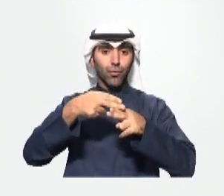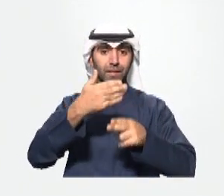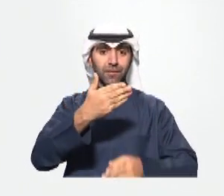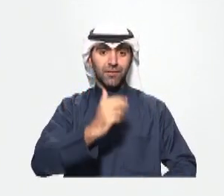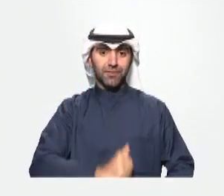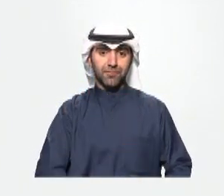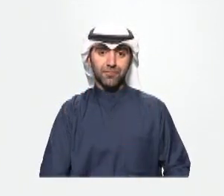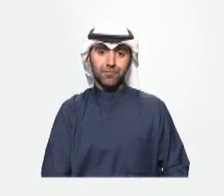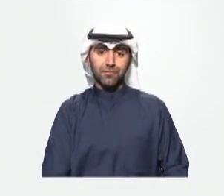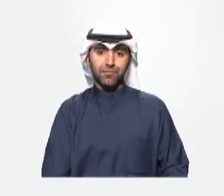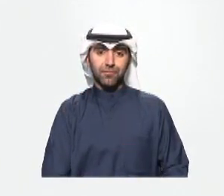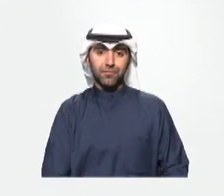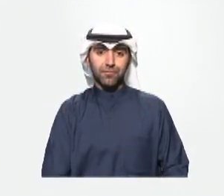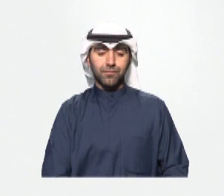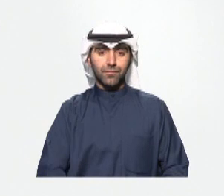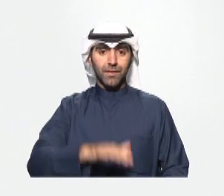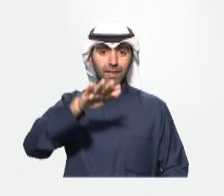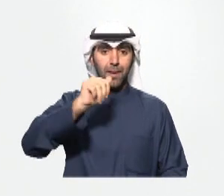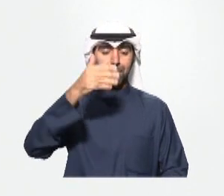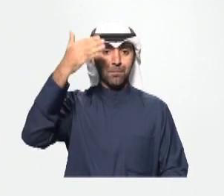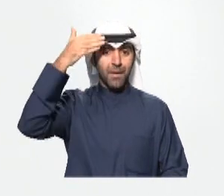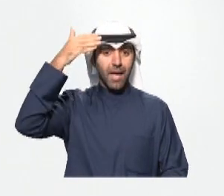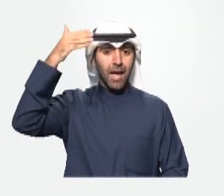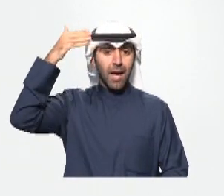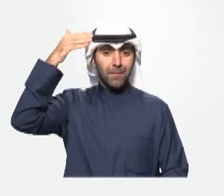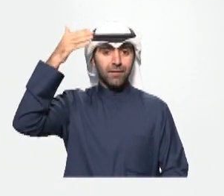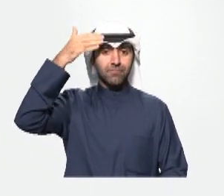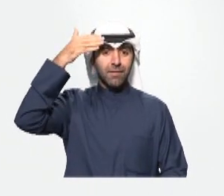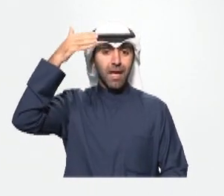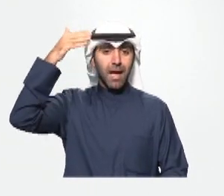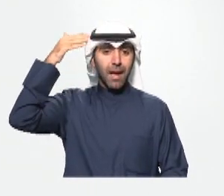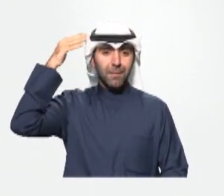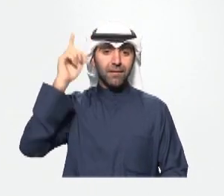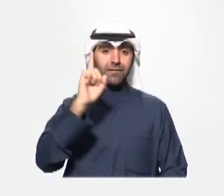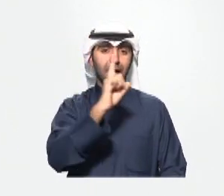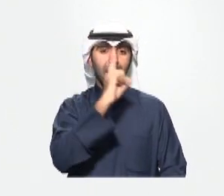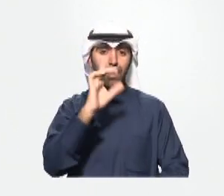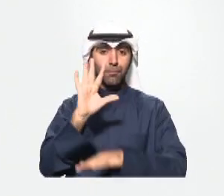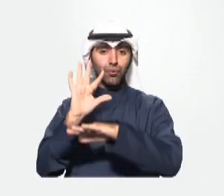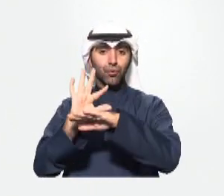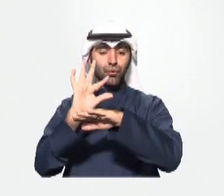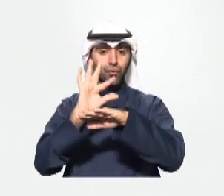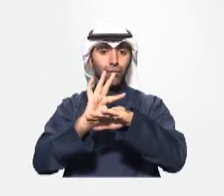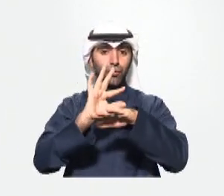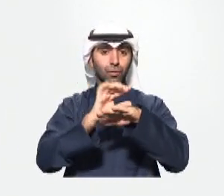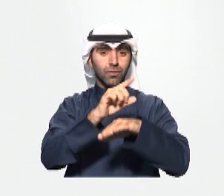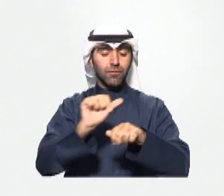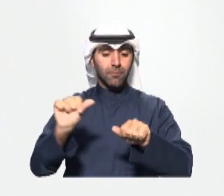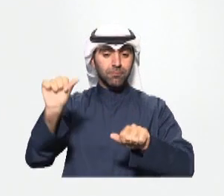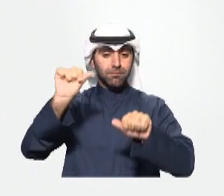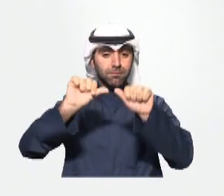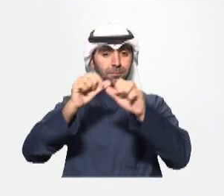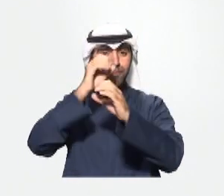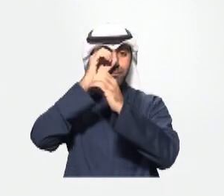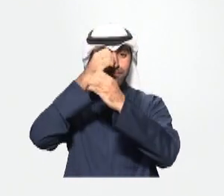حيث أسفرت جهود العلماء عن التوصل إلى اللقاحات، وهي